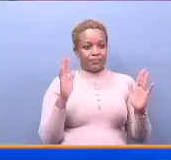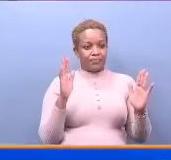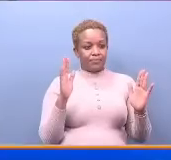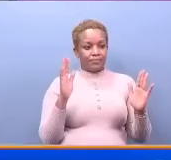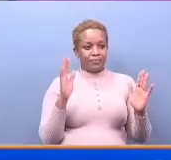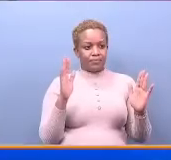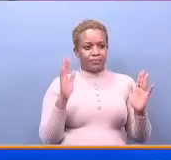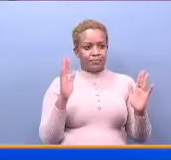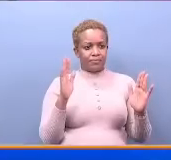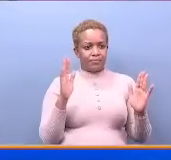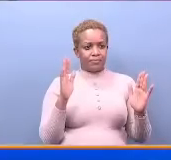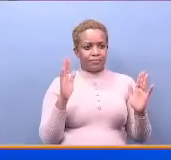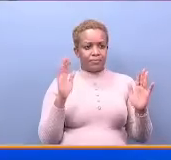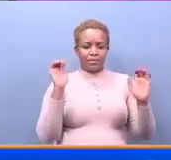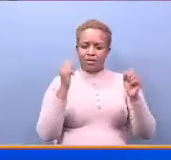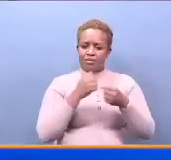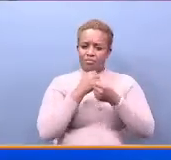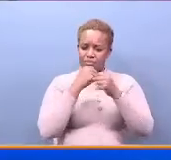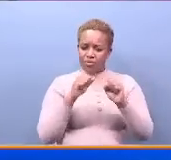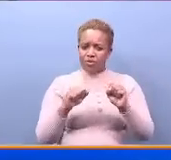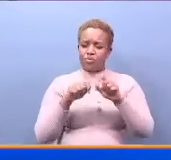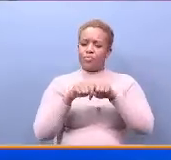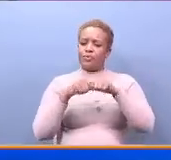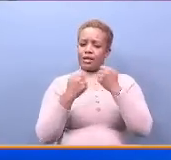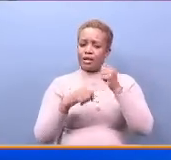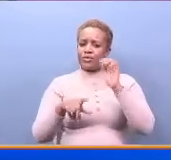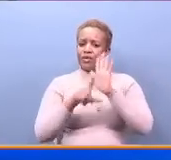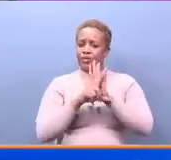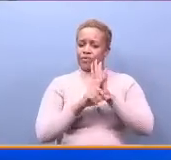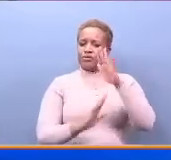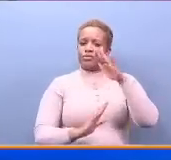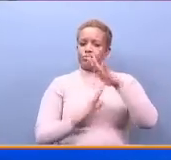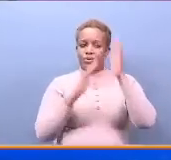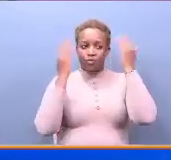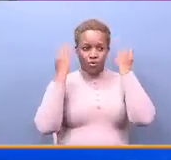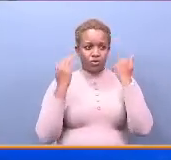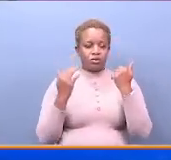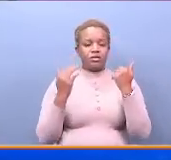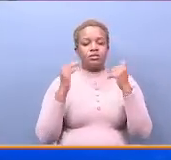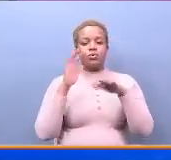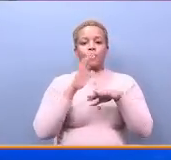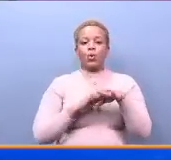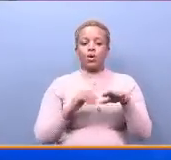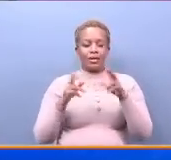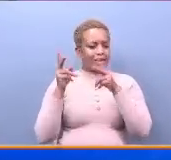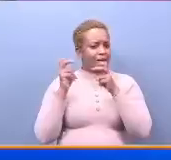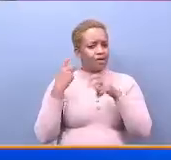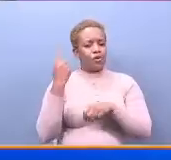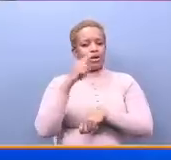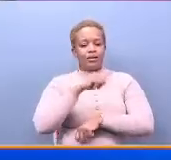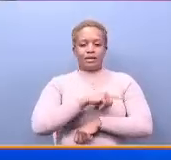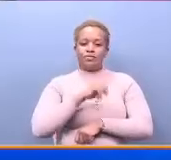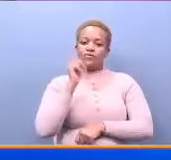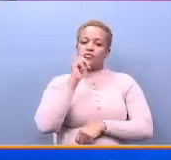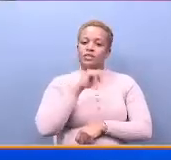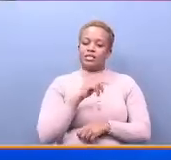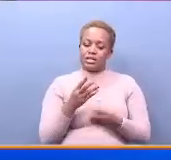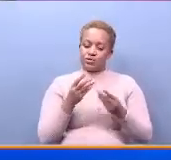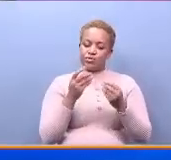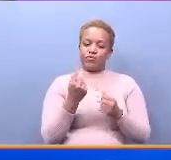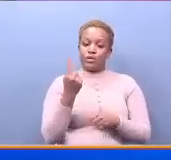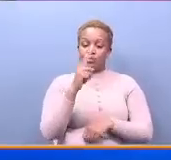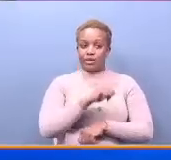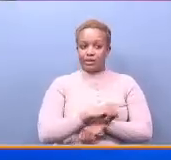Unaamini? Ni makosa, uwezi kubreach rules za Supreme Court, uite hearing na siku moja, bila kusavu watu, umalize na siku moja. Unaamini